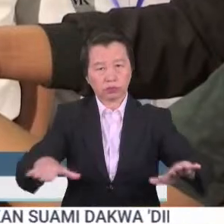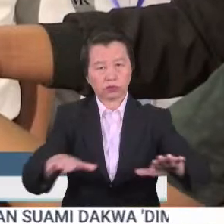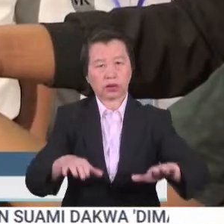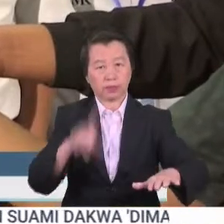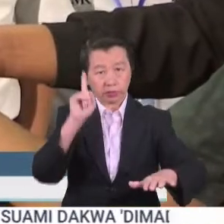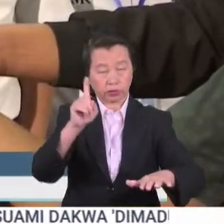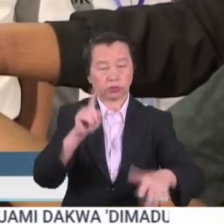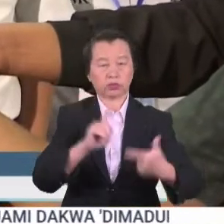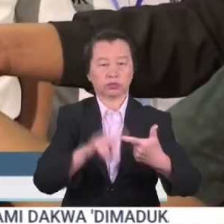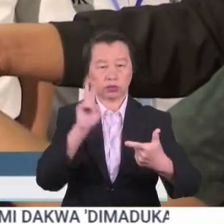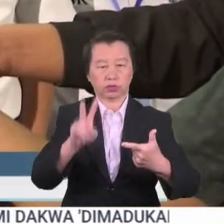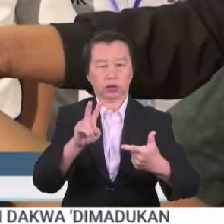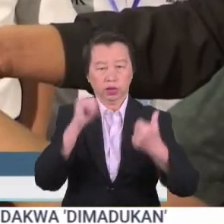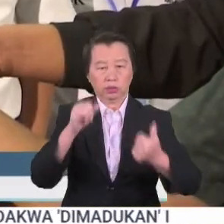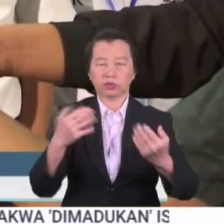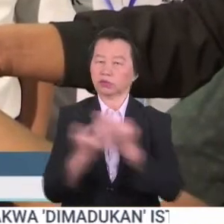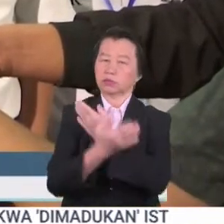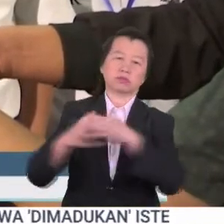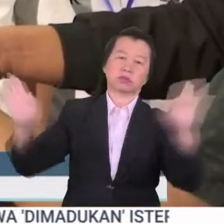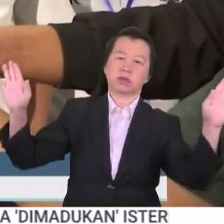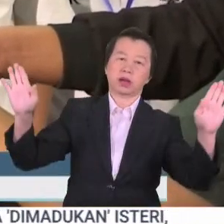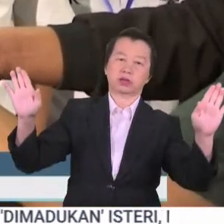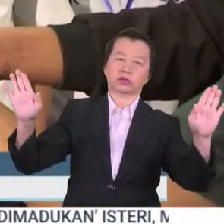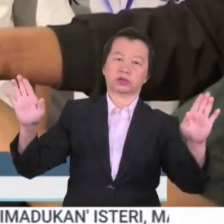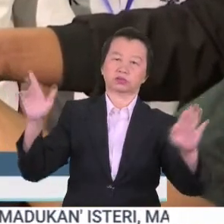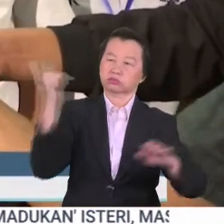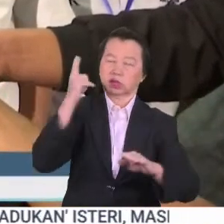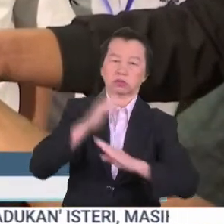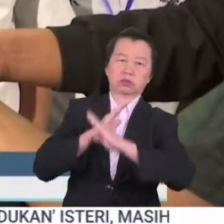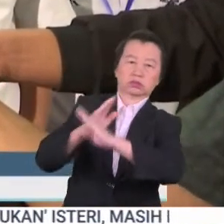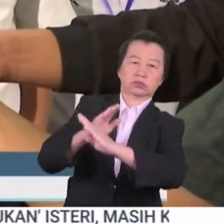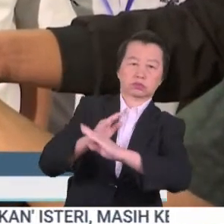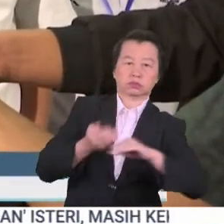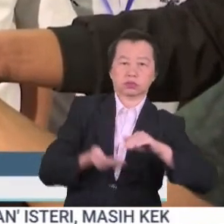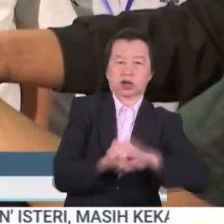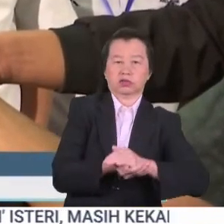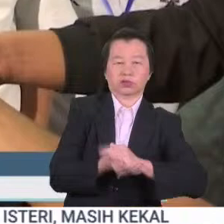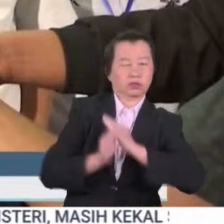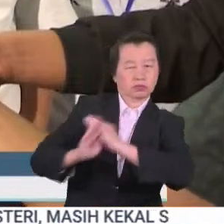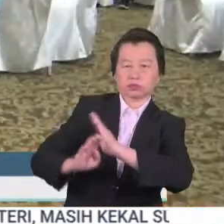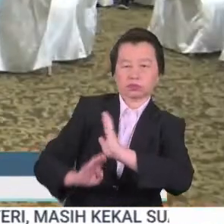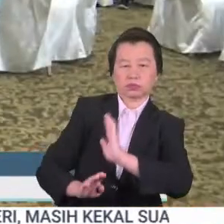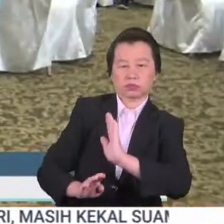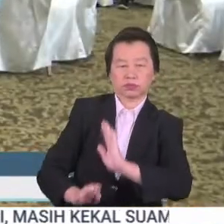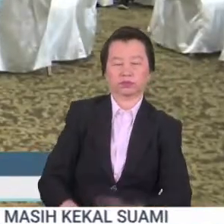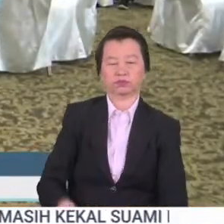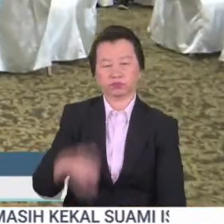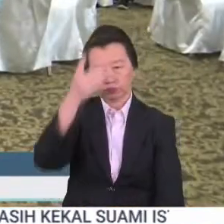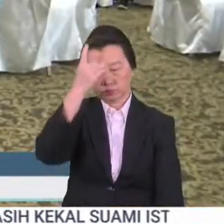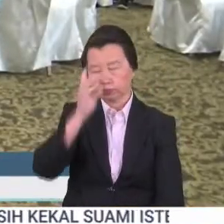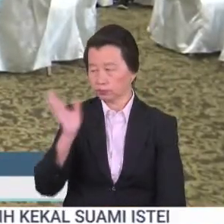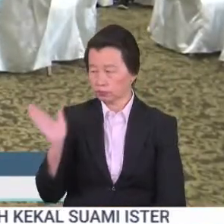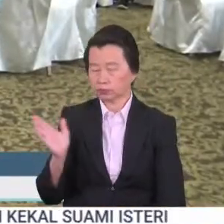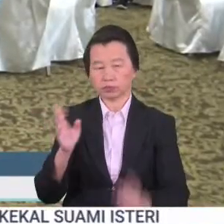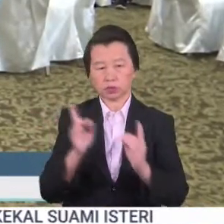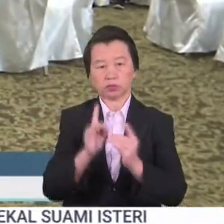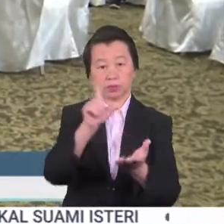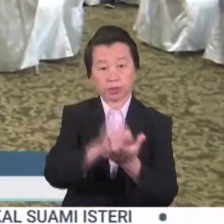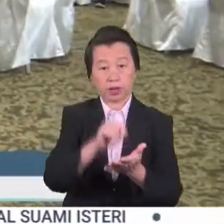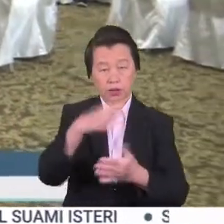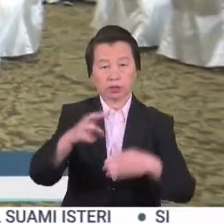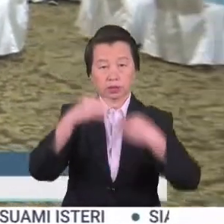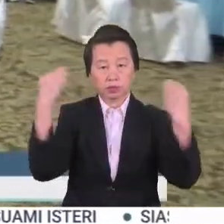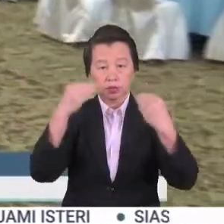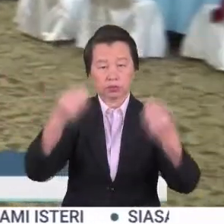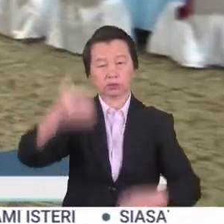kalau boleh kita akan bebas daripada rasuah Datuk Dr sangka Dit media selepas